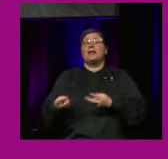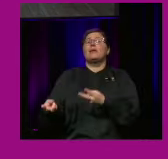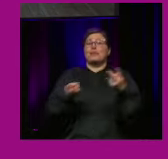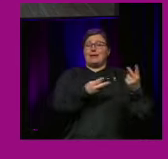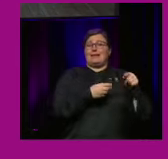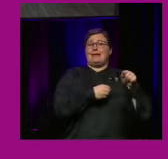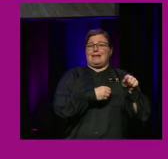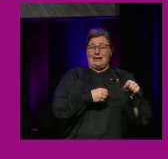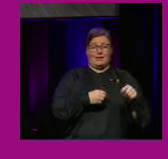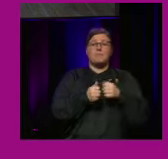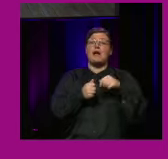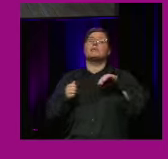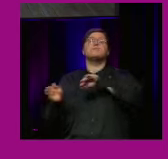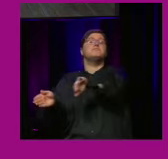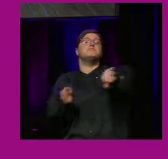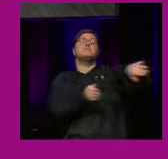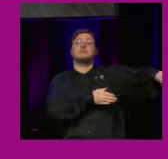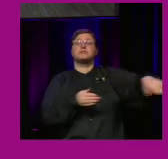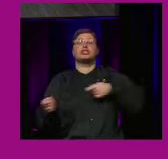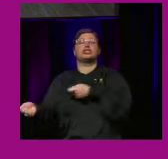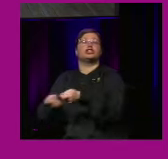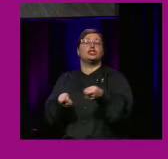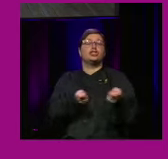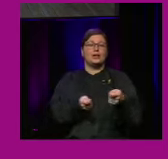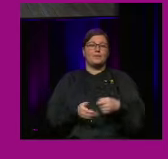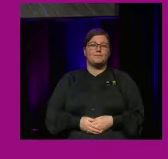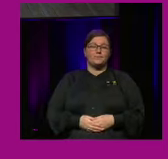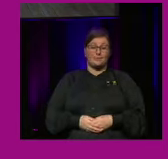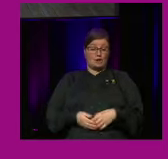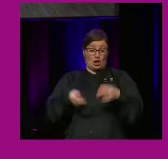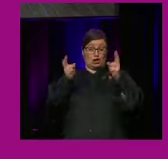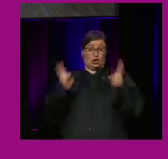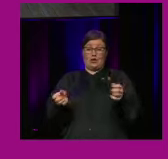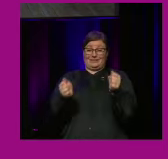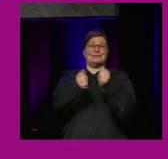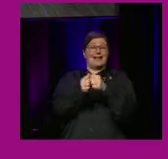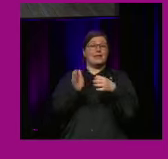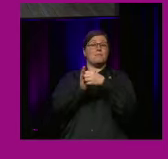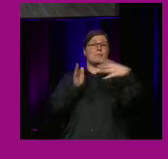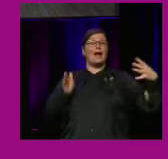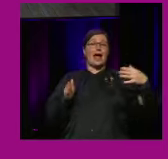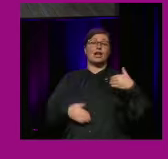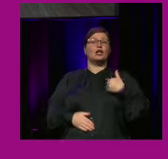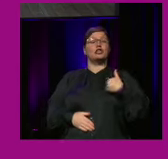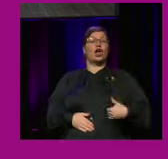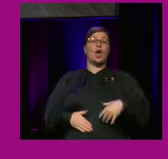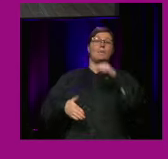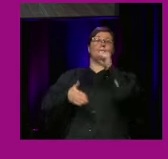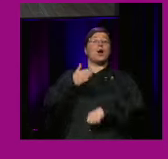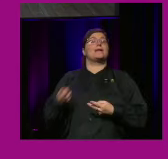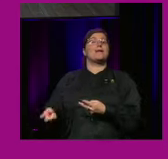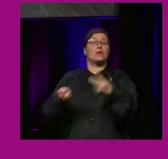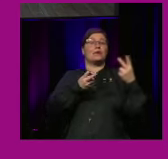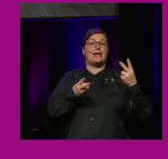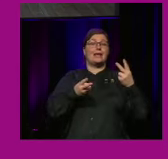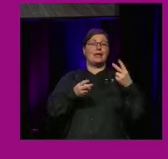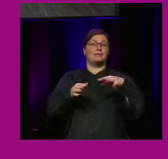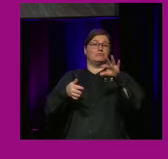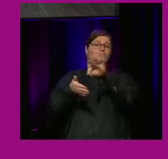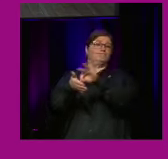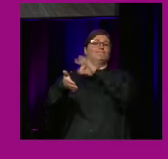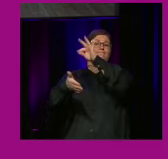Och det är också så en demokrati dör. Det är så en demokrati avskaffas. Det sker väldigt sällan